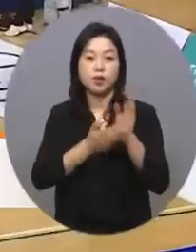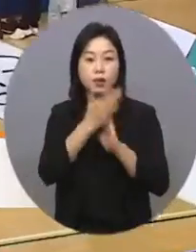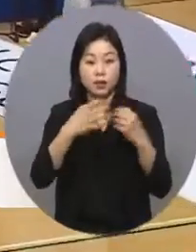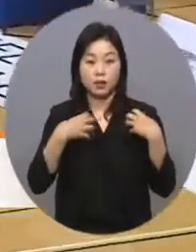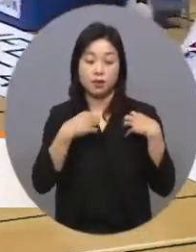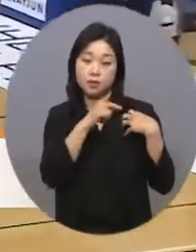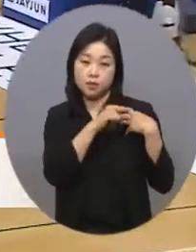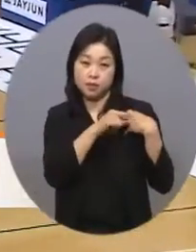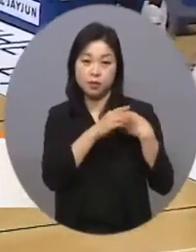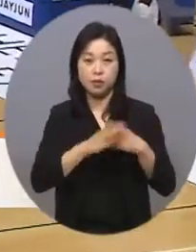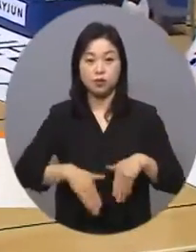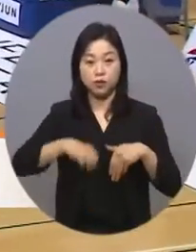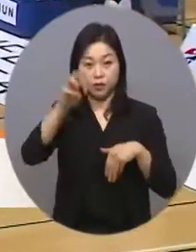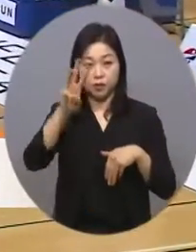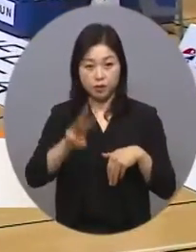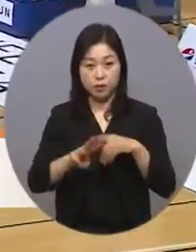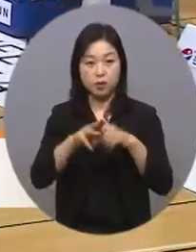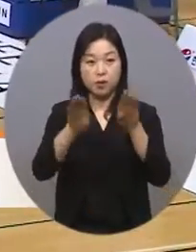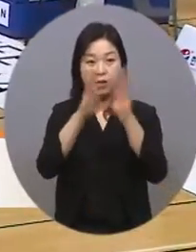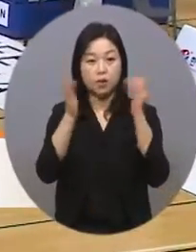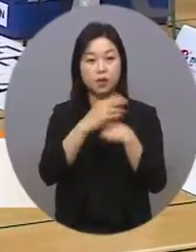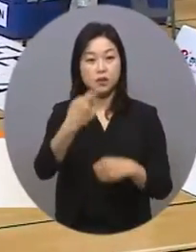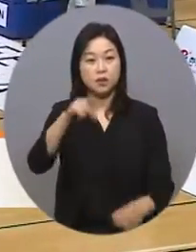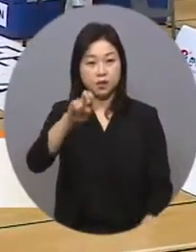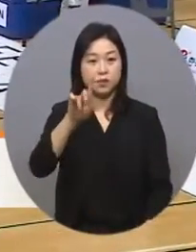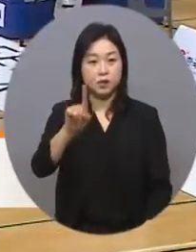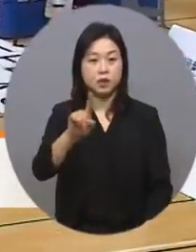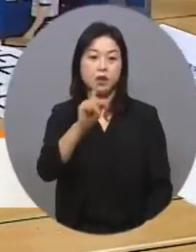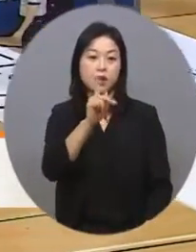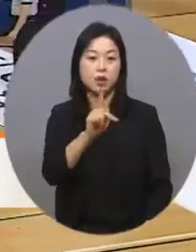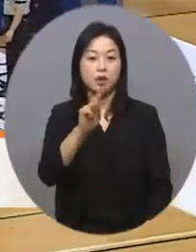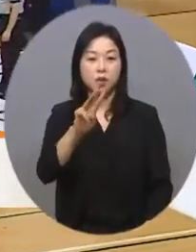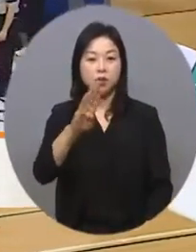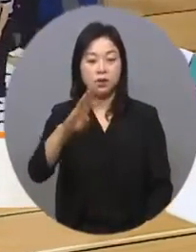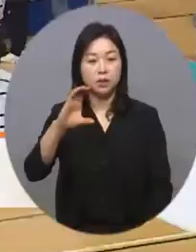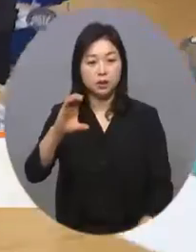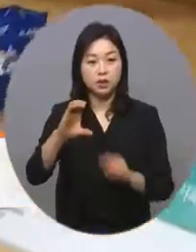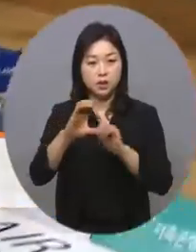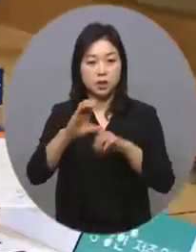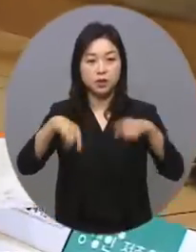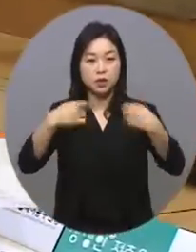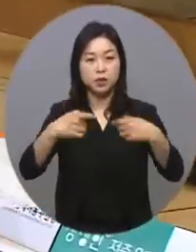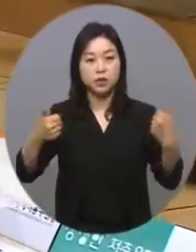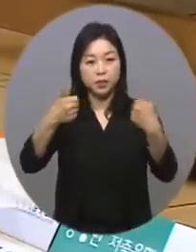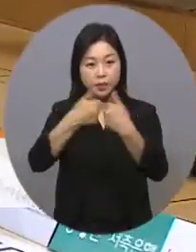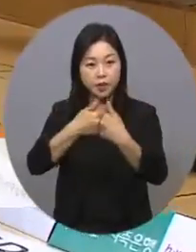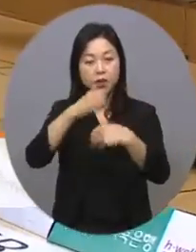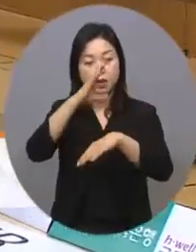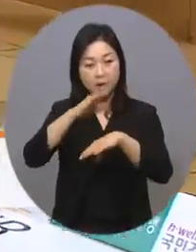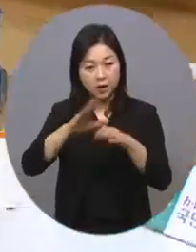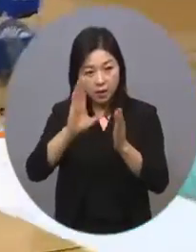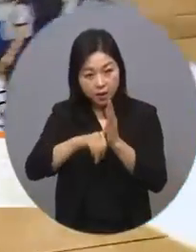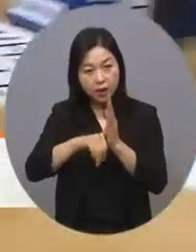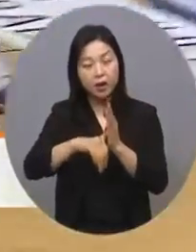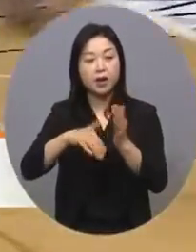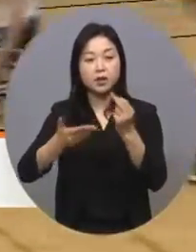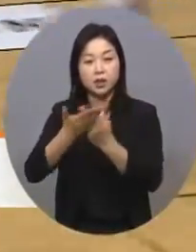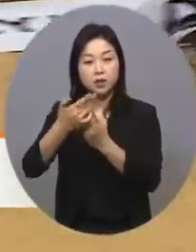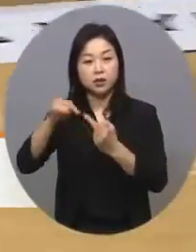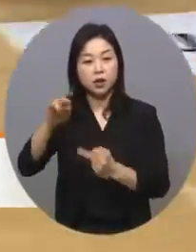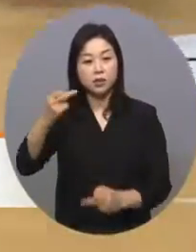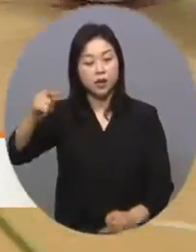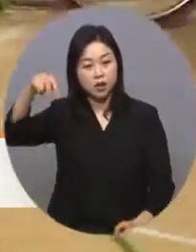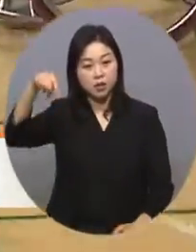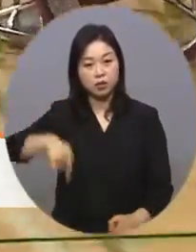열린 2021 KWBL 휠체어 농구리그 챔피언 결정전에서 제주 3다수를 최종 스코어 2대1로 꺾고